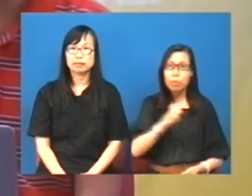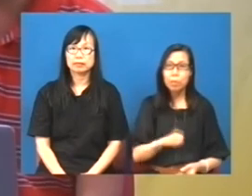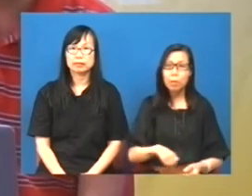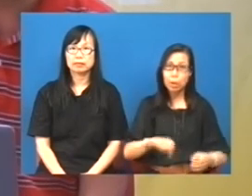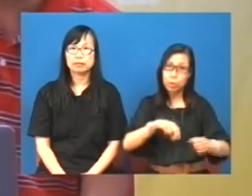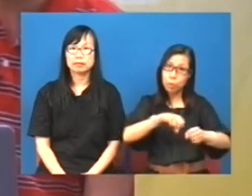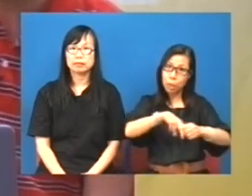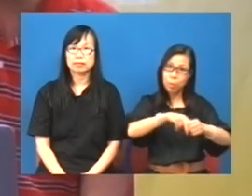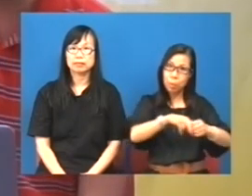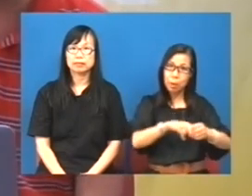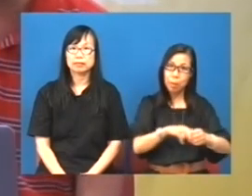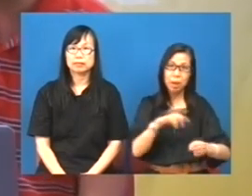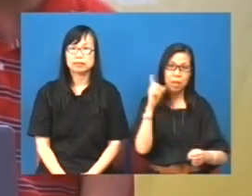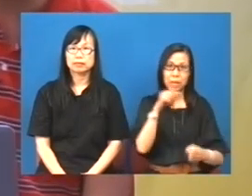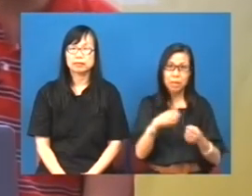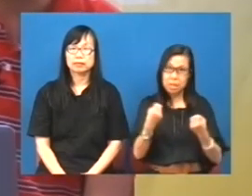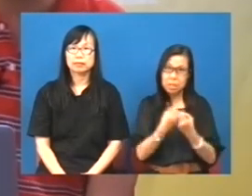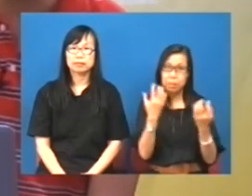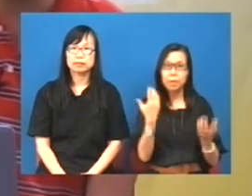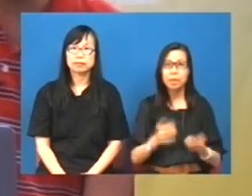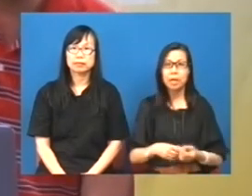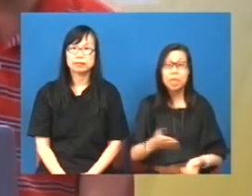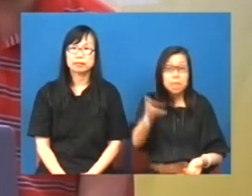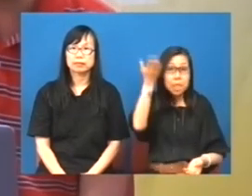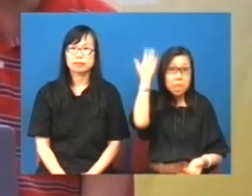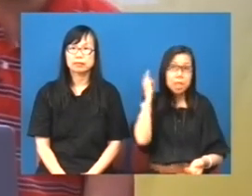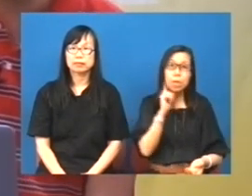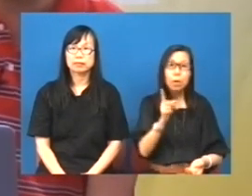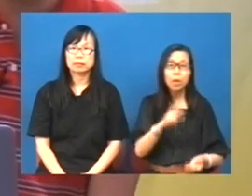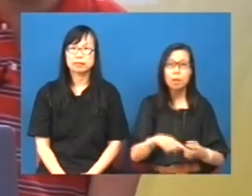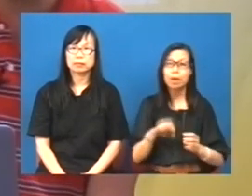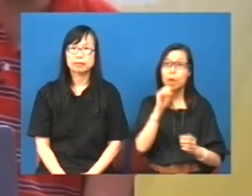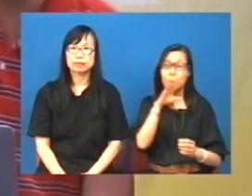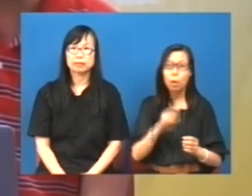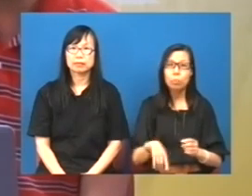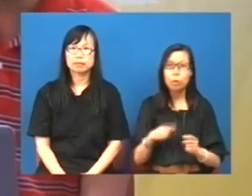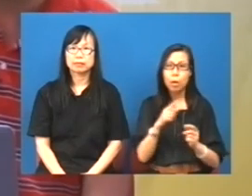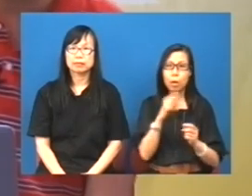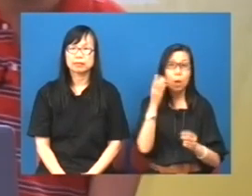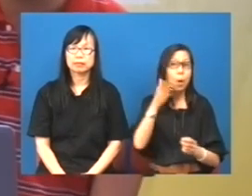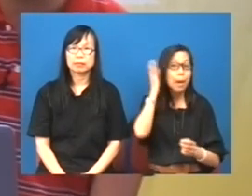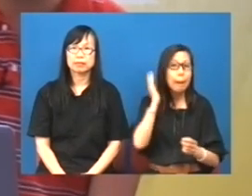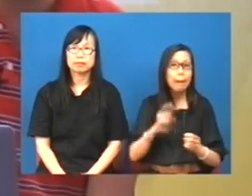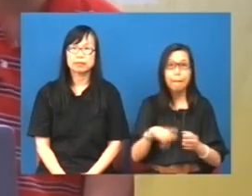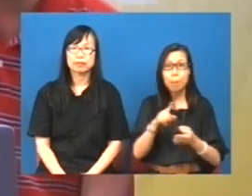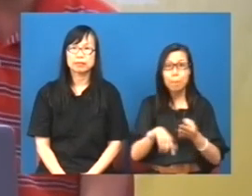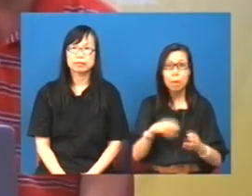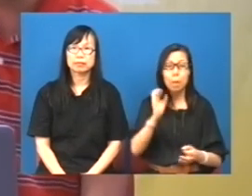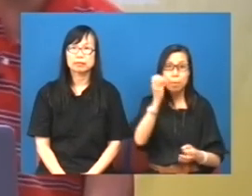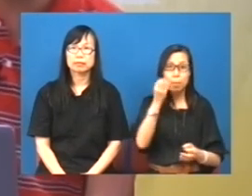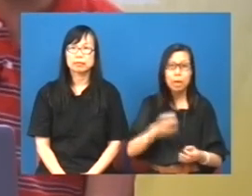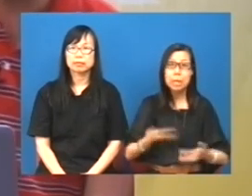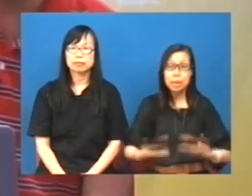聞是一波折一波上星期我們講了陳茂波這星期另一場球正古大球場裏的球賽